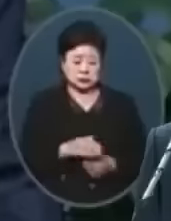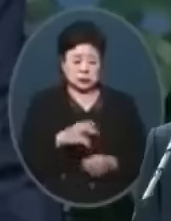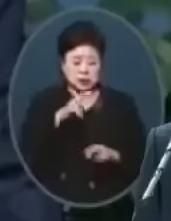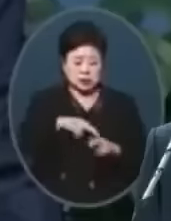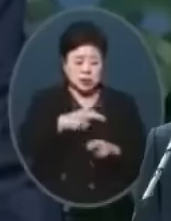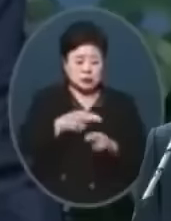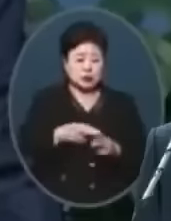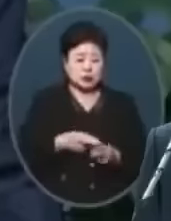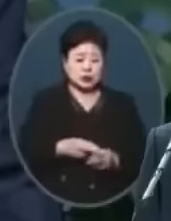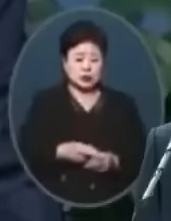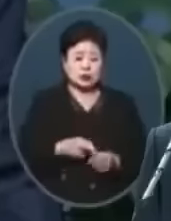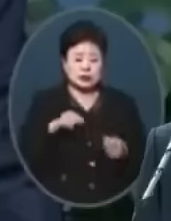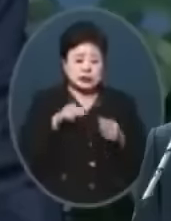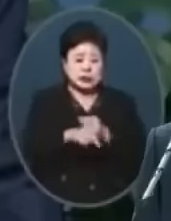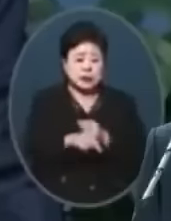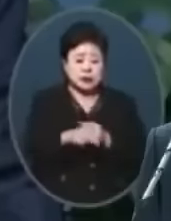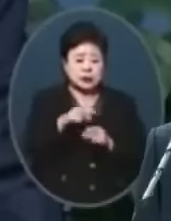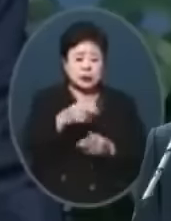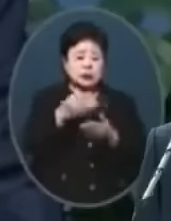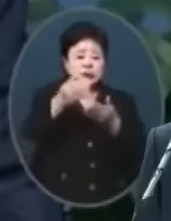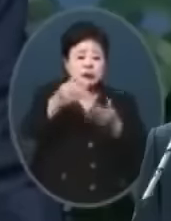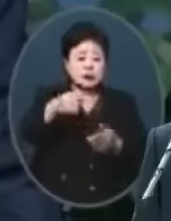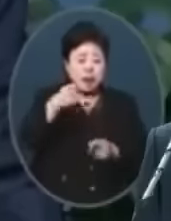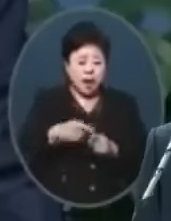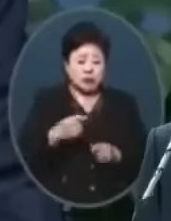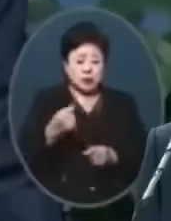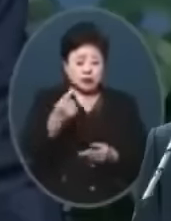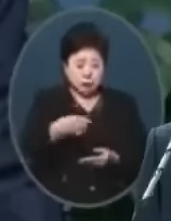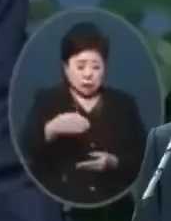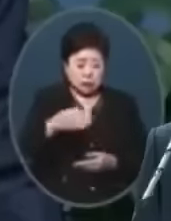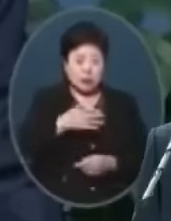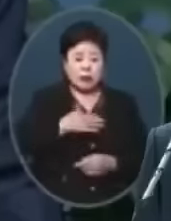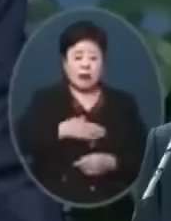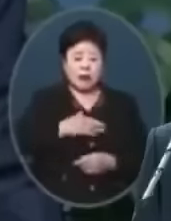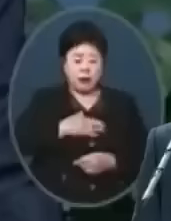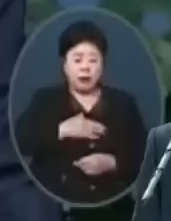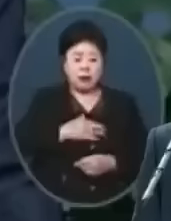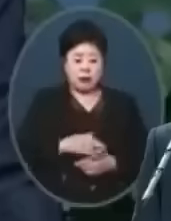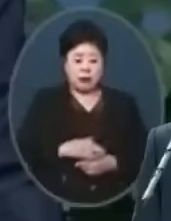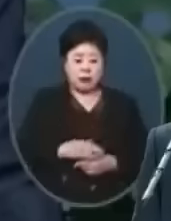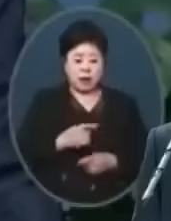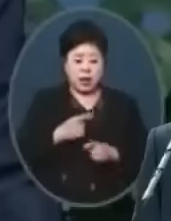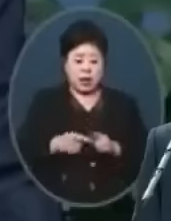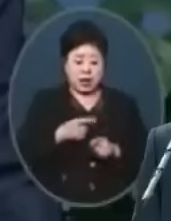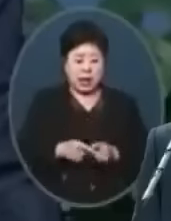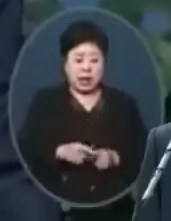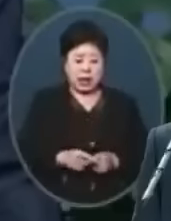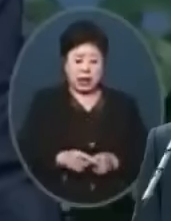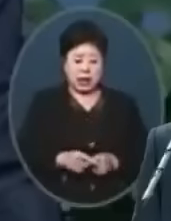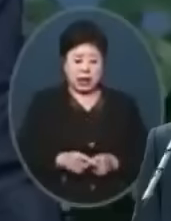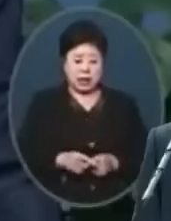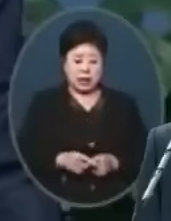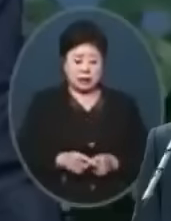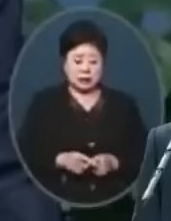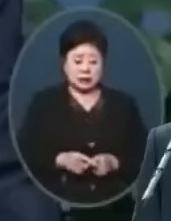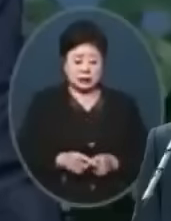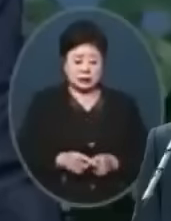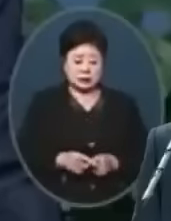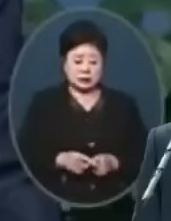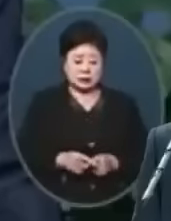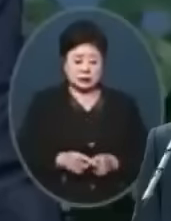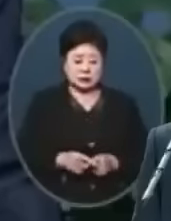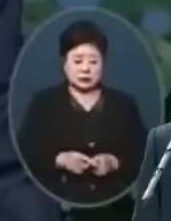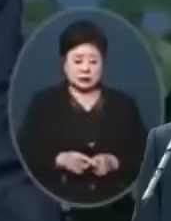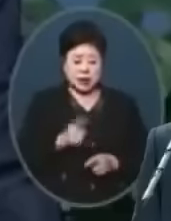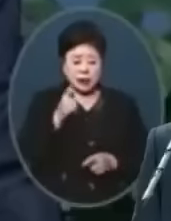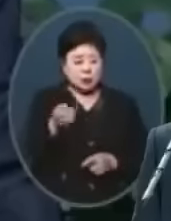재물을 잡아서 드리려고 칼도 잘 들도록 갈아서 오는데 하나 안 가지고 오는